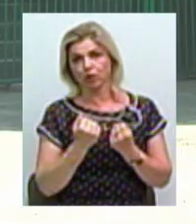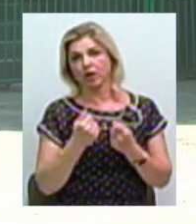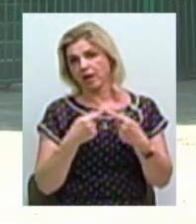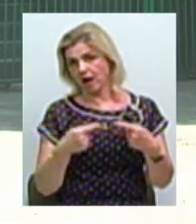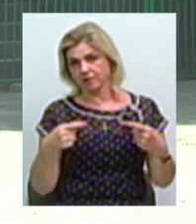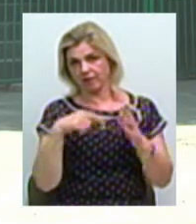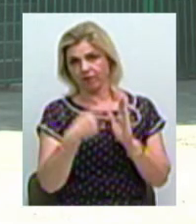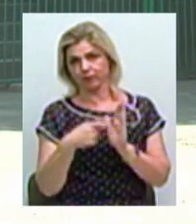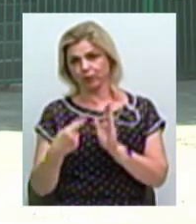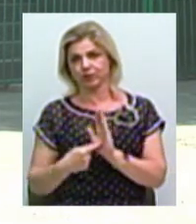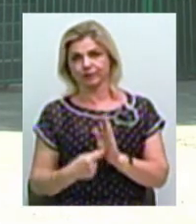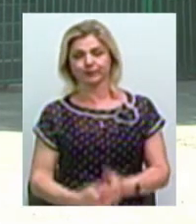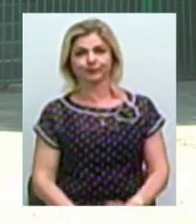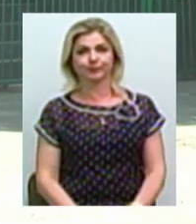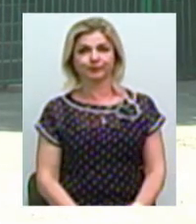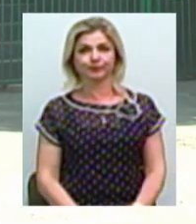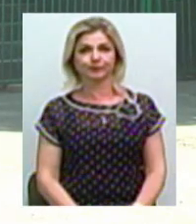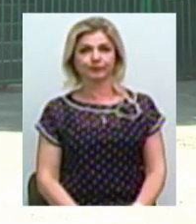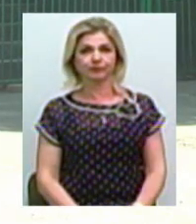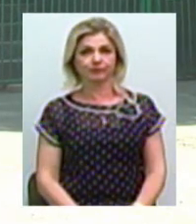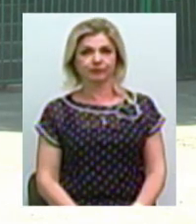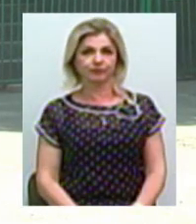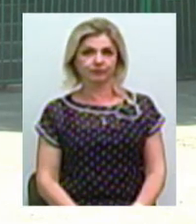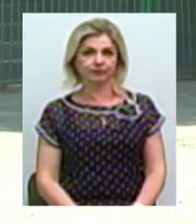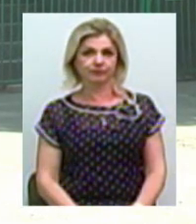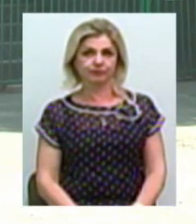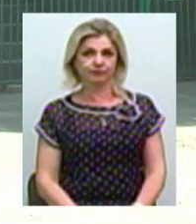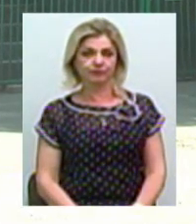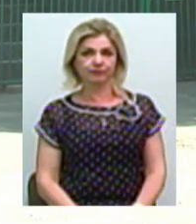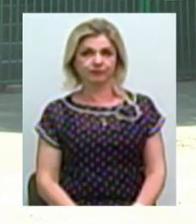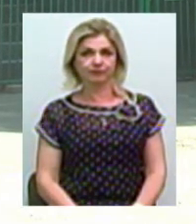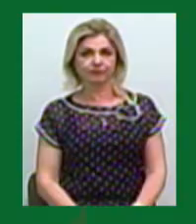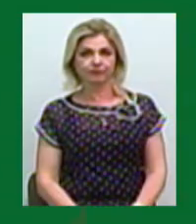тощо. Олександр Гордієнко, Сергій Куропятник. Новини UA Миколаїв.